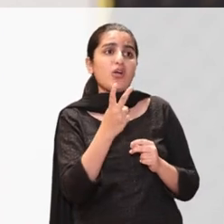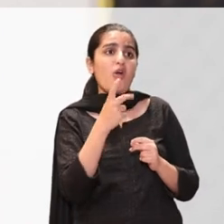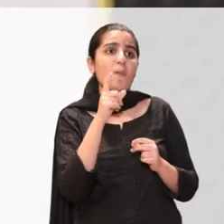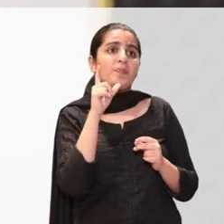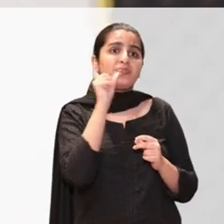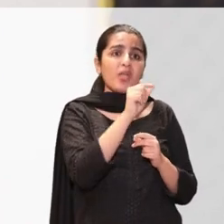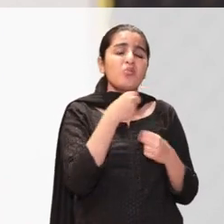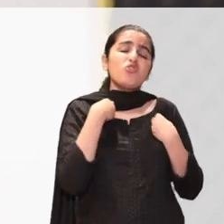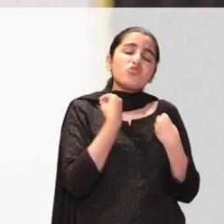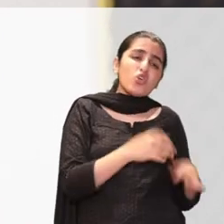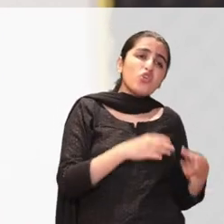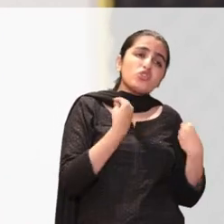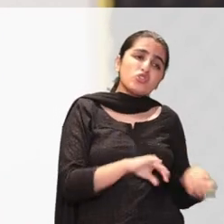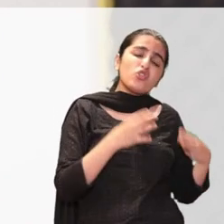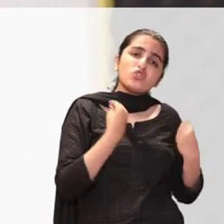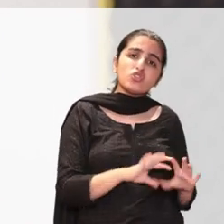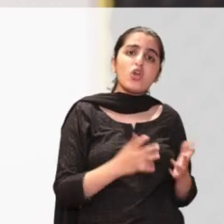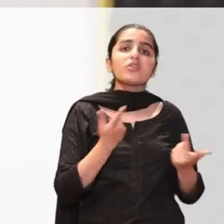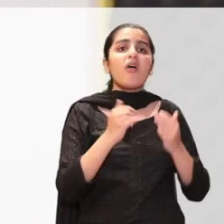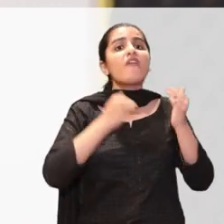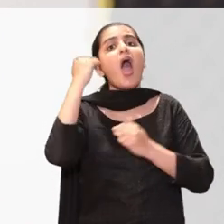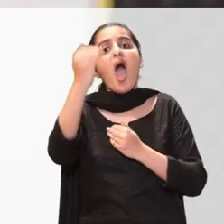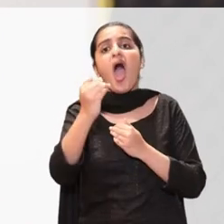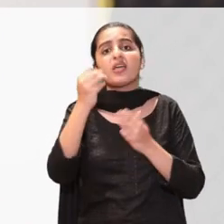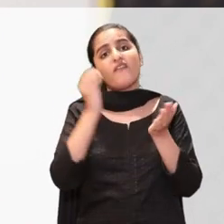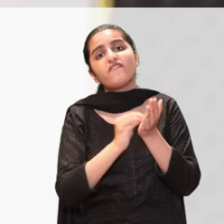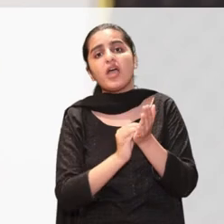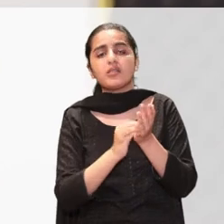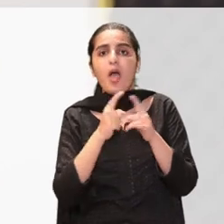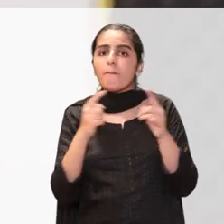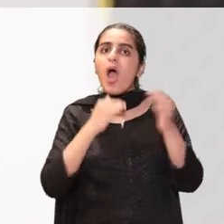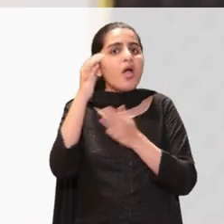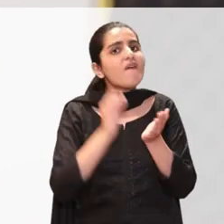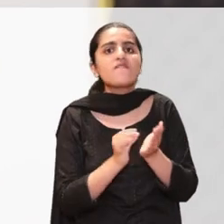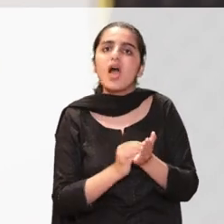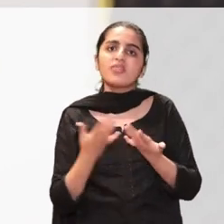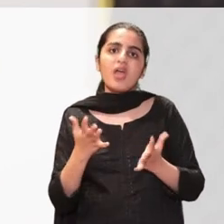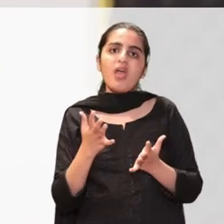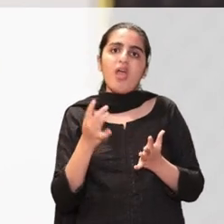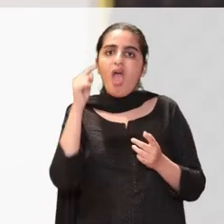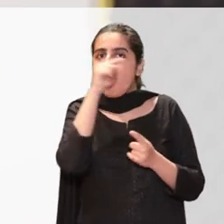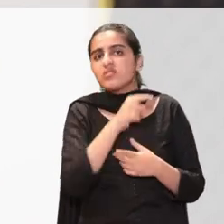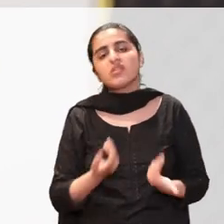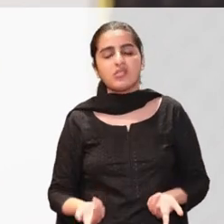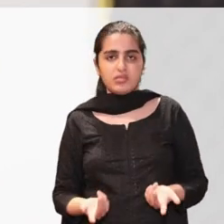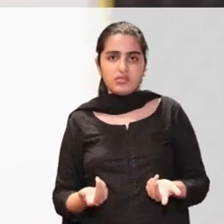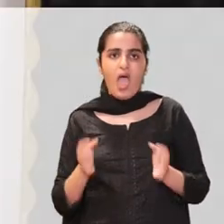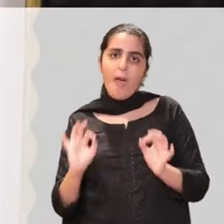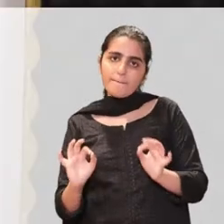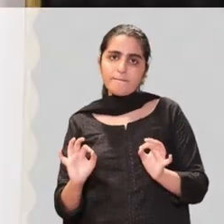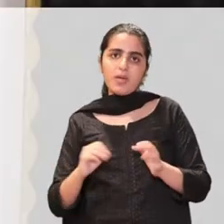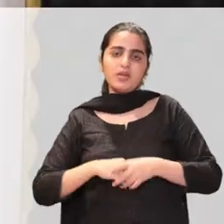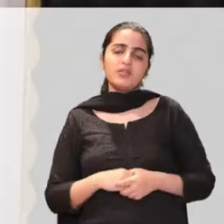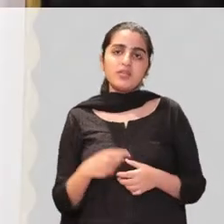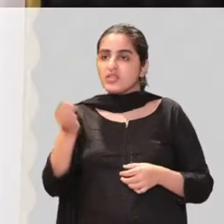पता चलता है कि फ्यूचर भी नहीं बना इज्जत भी नहीं आई और इससे मेरी मुलाकात वह ट्रेडिशनल जाती है वह इस वक्त जो आप अपनी नहीं कर पाते हैं